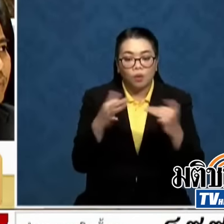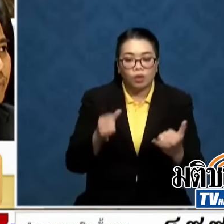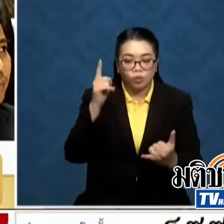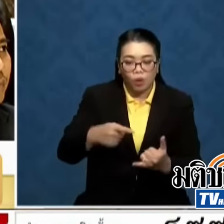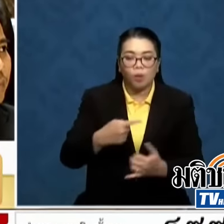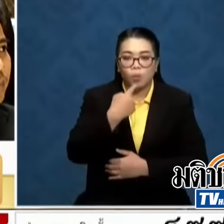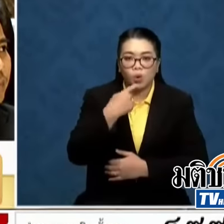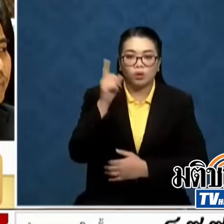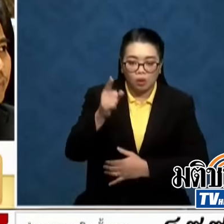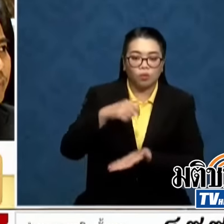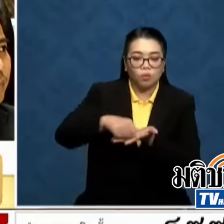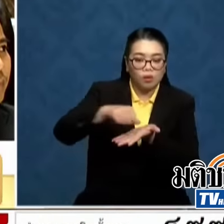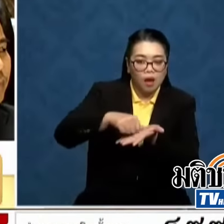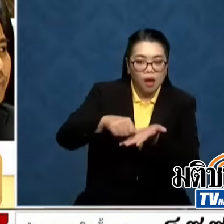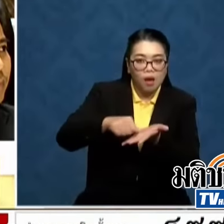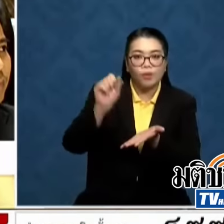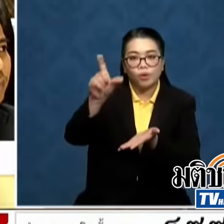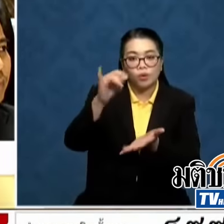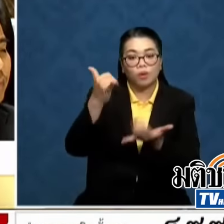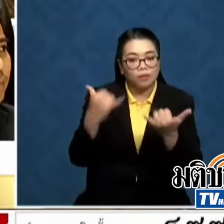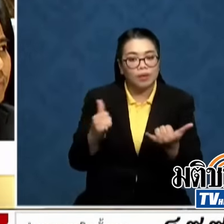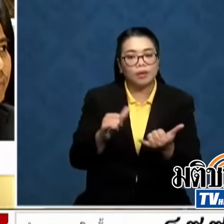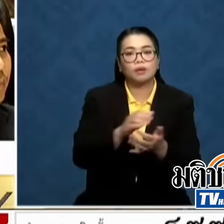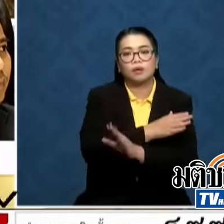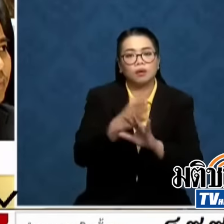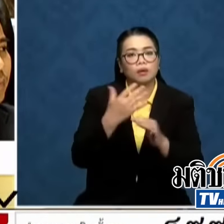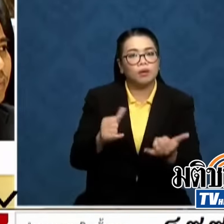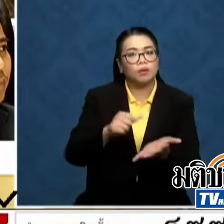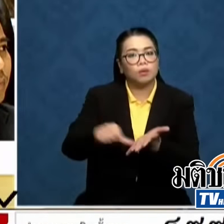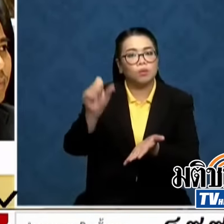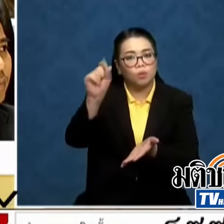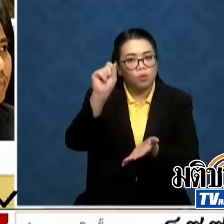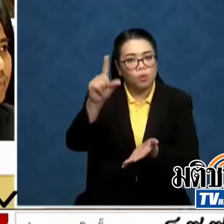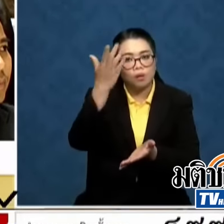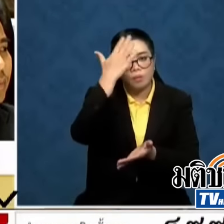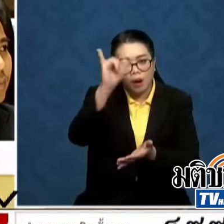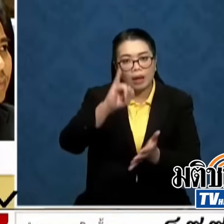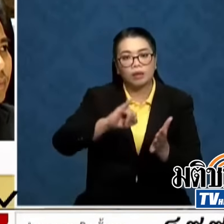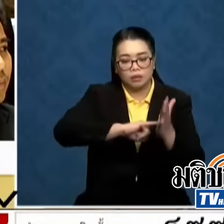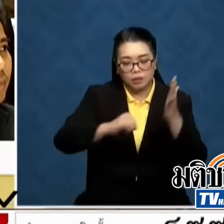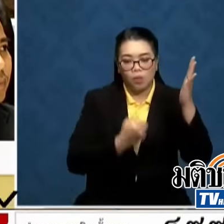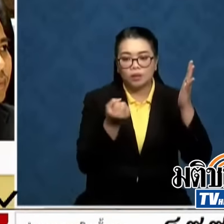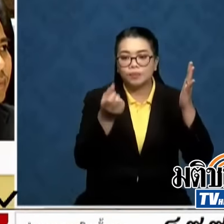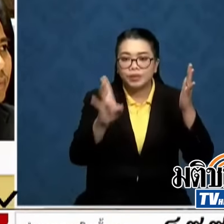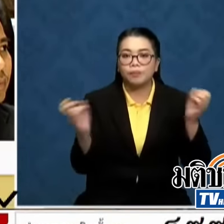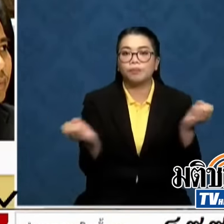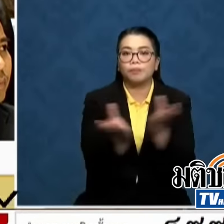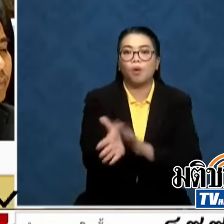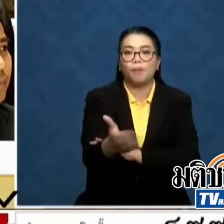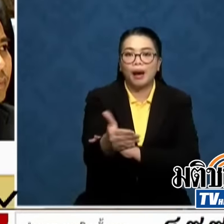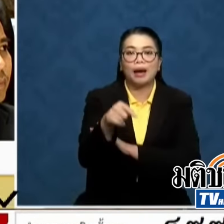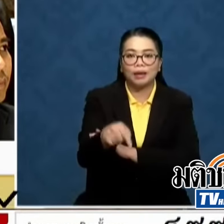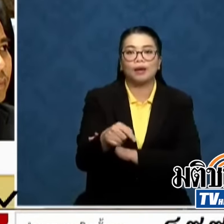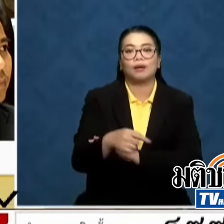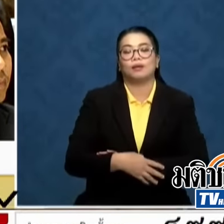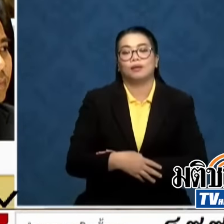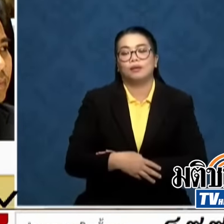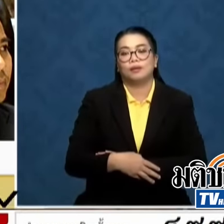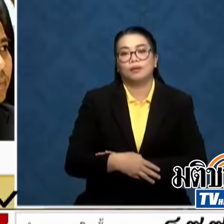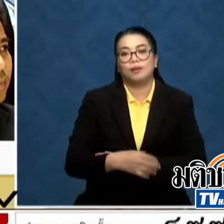ต้องพูดและต้องเร่งด่วนต้องภายในวันนี้ให้ได้เพราะ1ใน17จังหวัดที่ท่านส.ส.